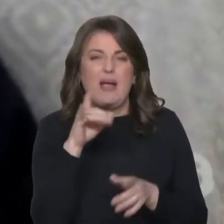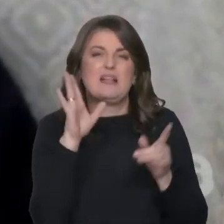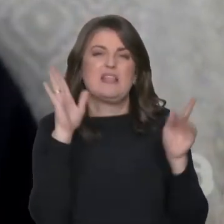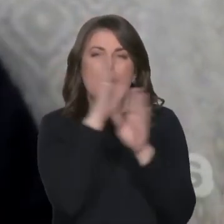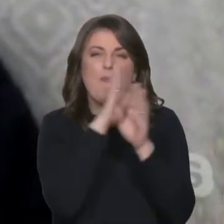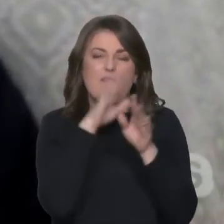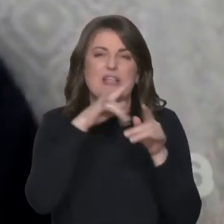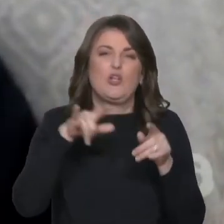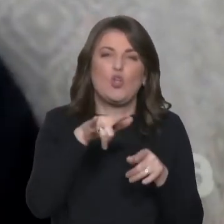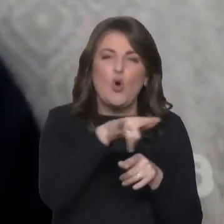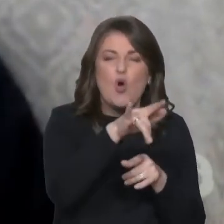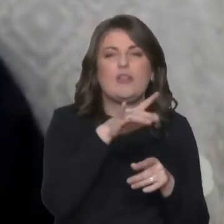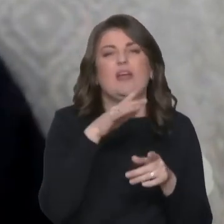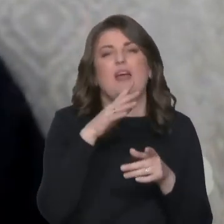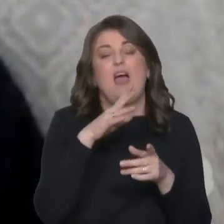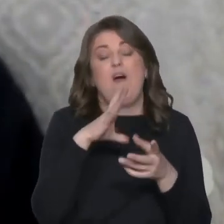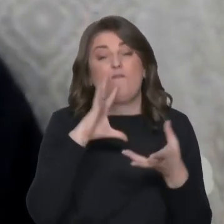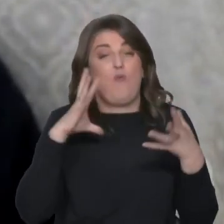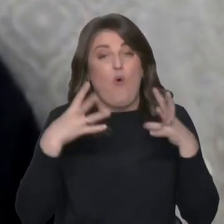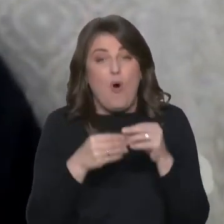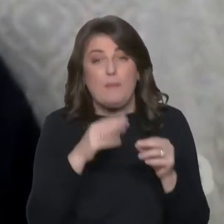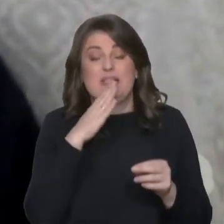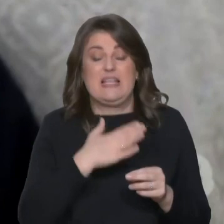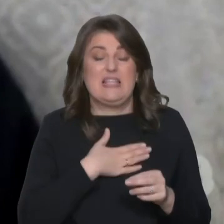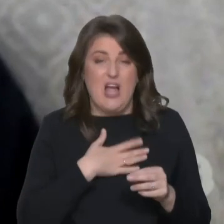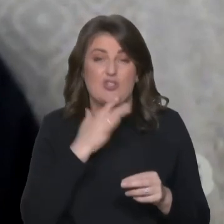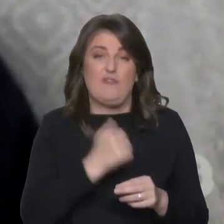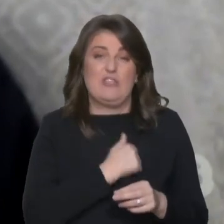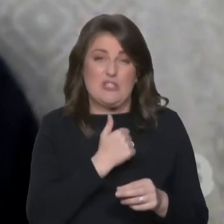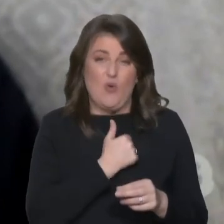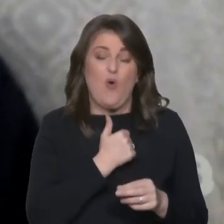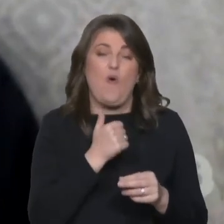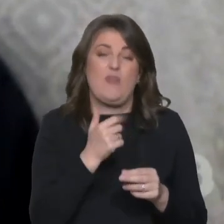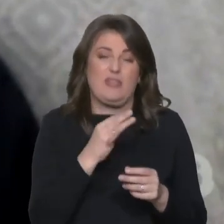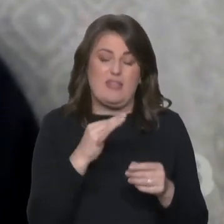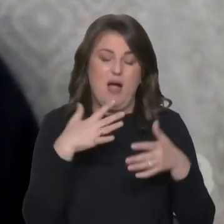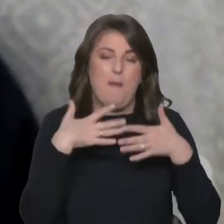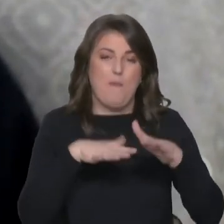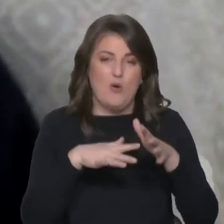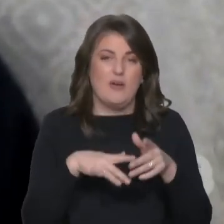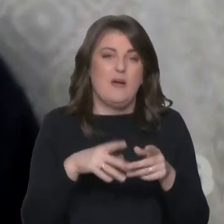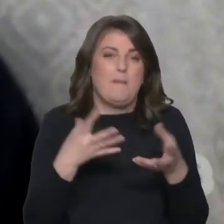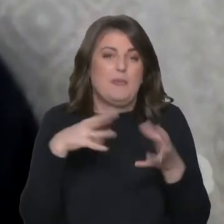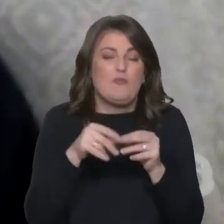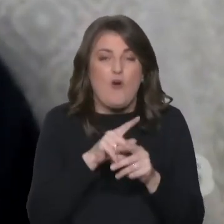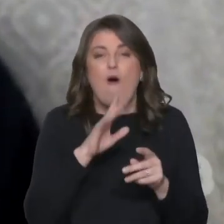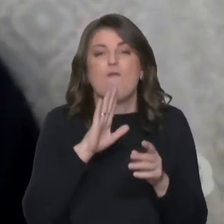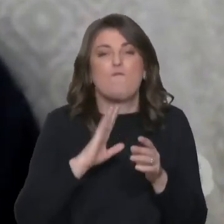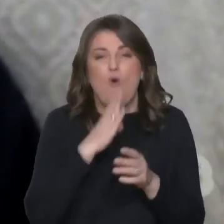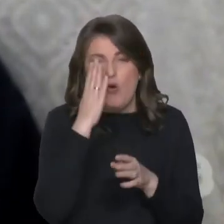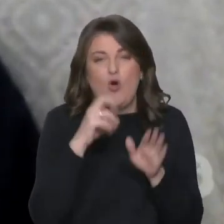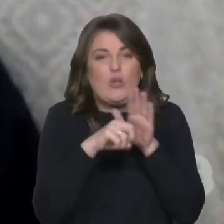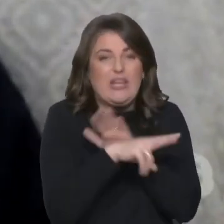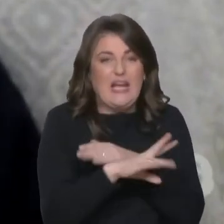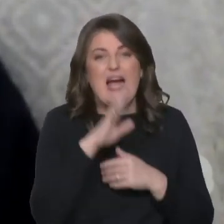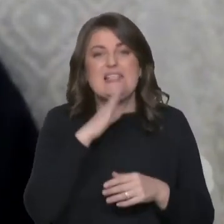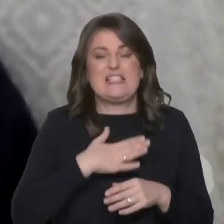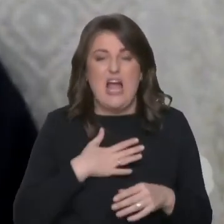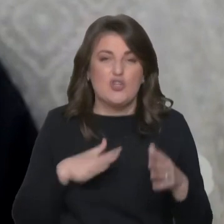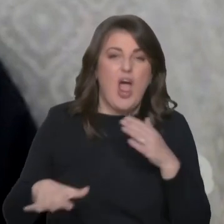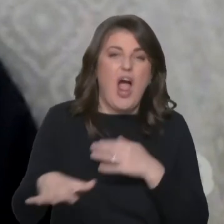в комплексі наші військові на морі, приводить до того, що ворог тікає. Ворог тікає з нашої